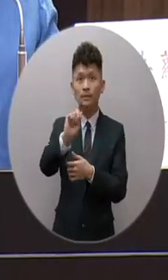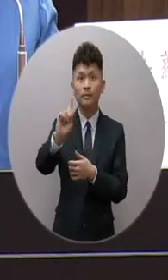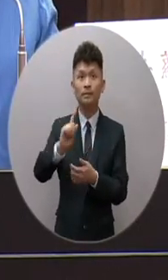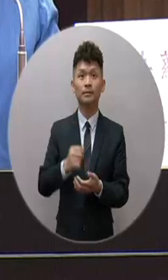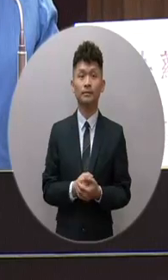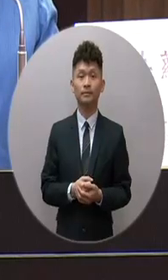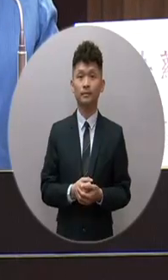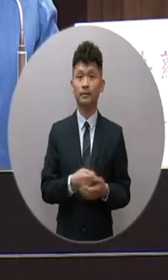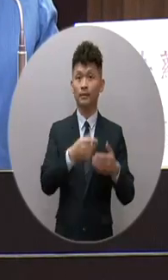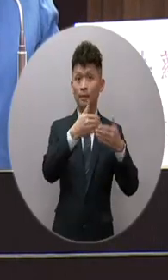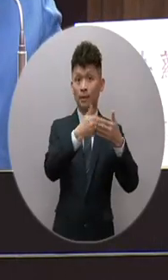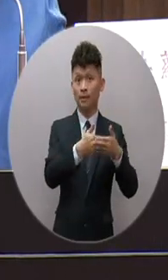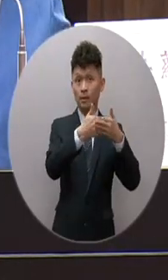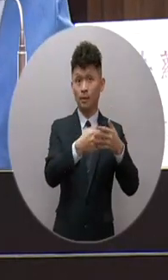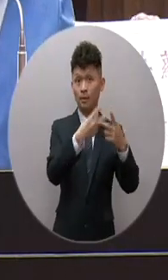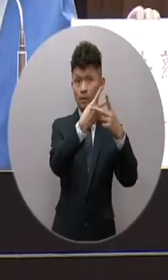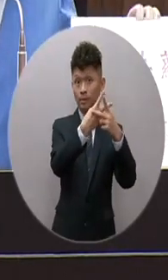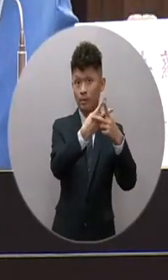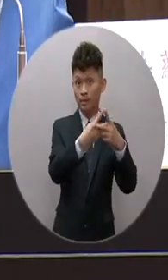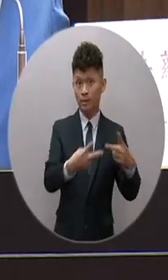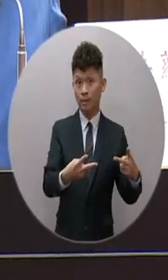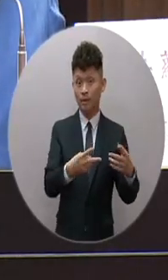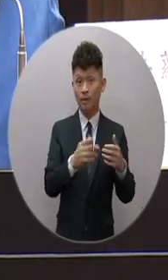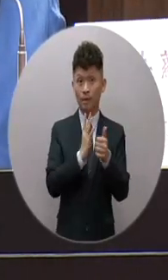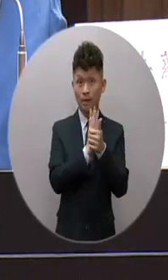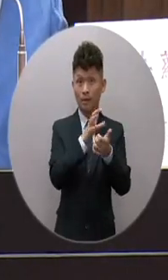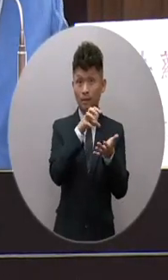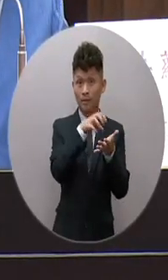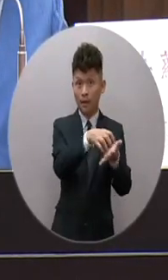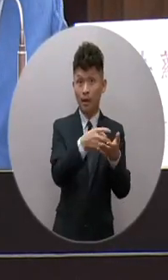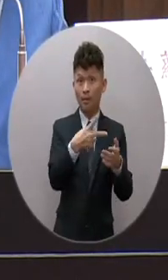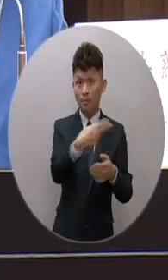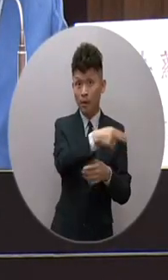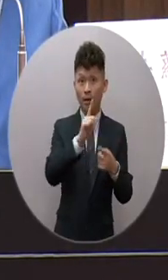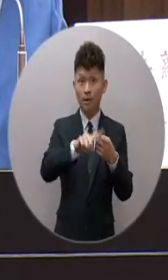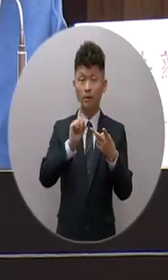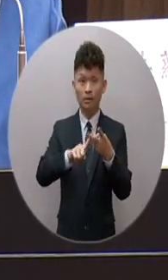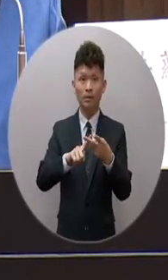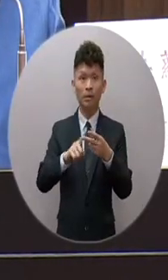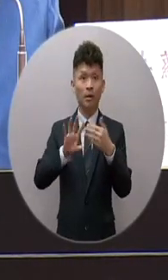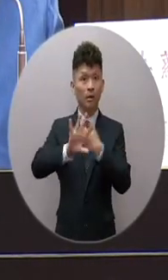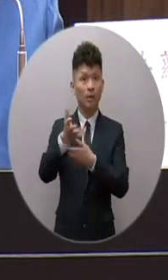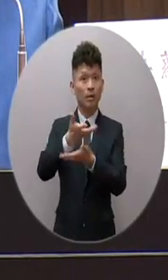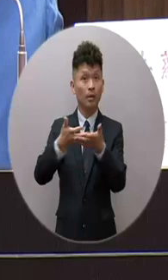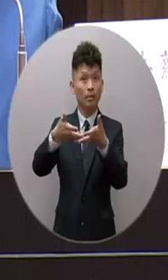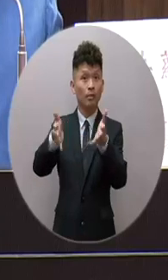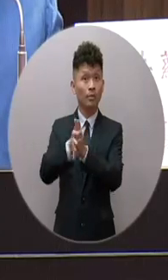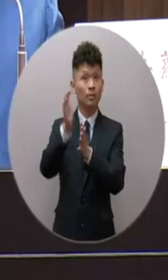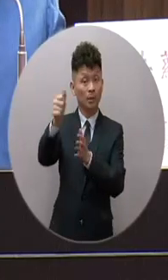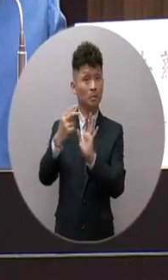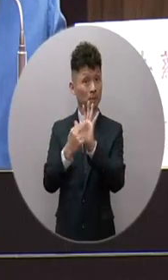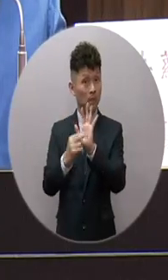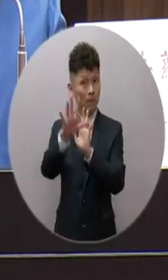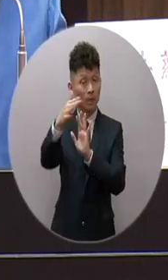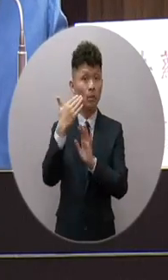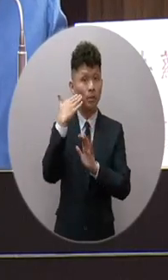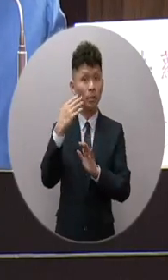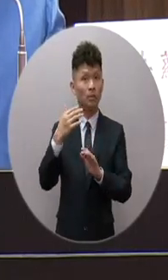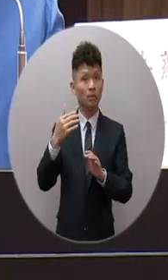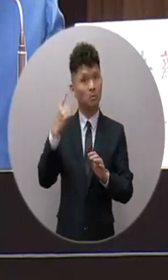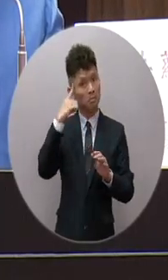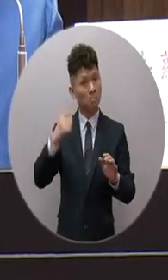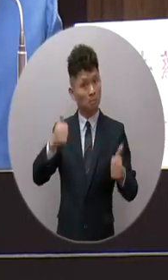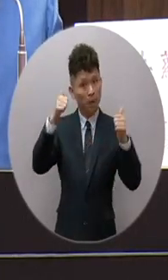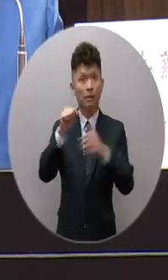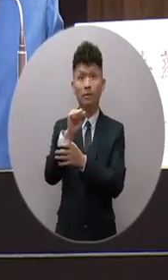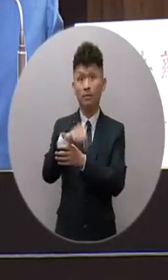这个陆客团的领队证以外，他也中共的那个王毅啊，外交部长也在讲啊，他说如果承认共识的话，